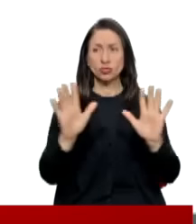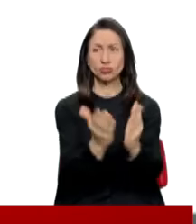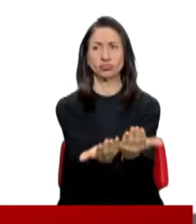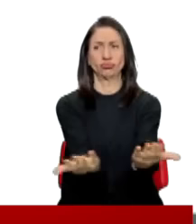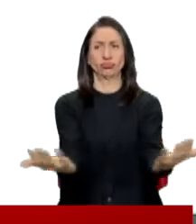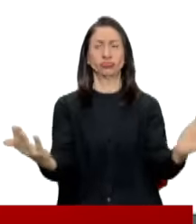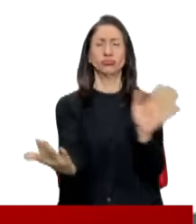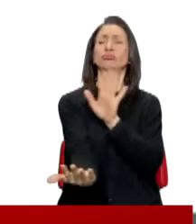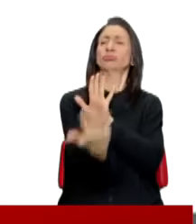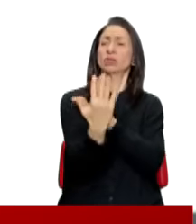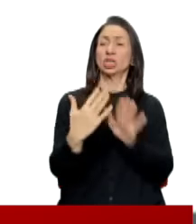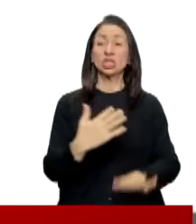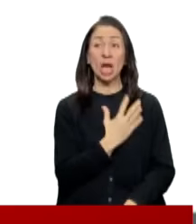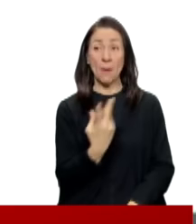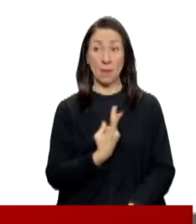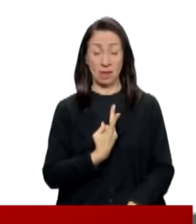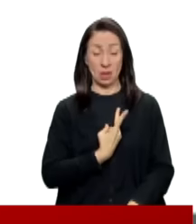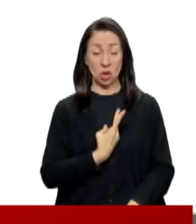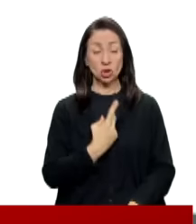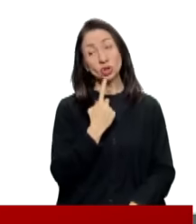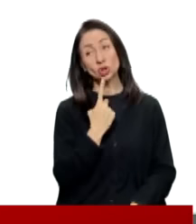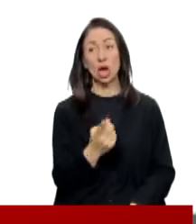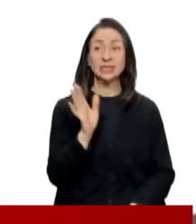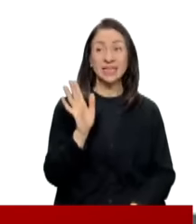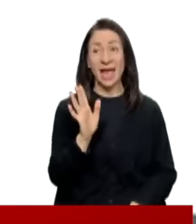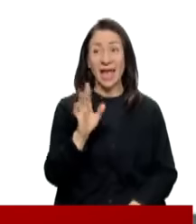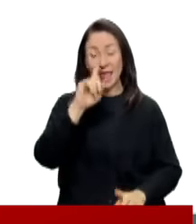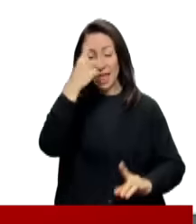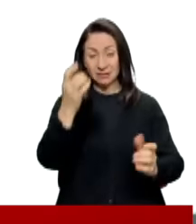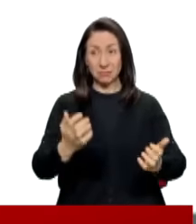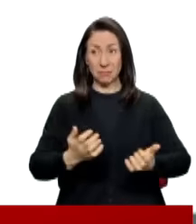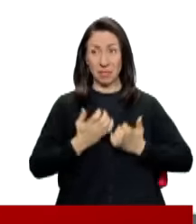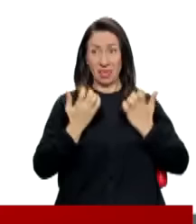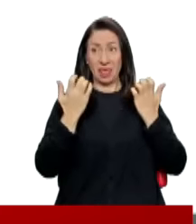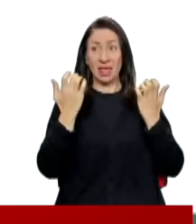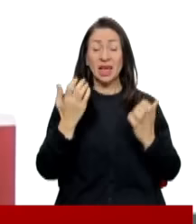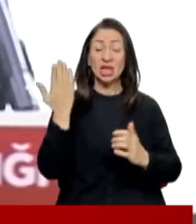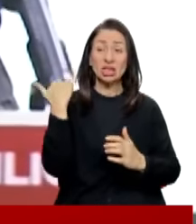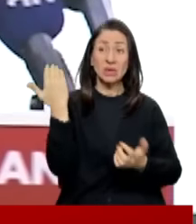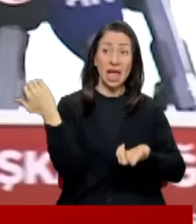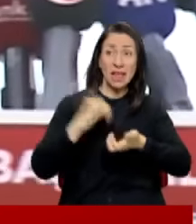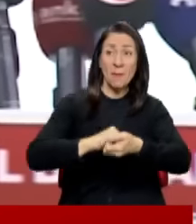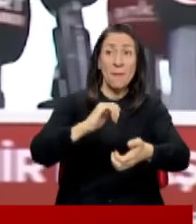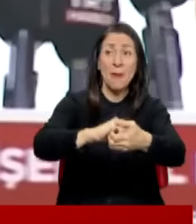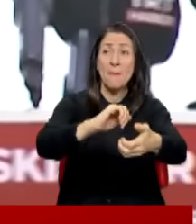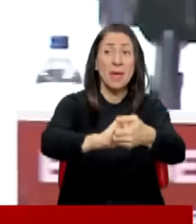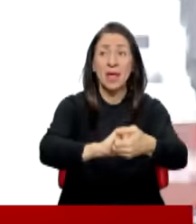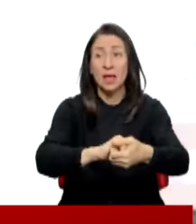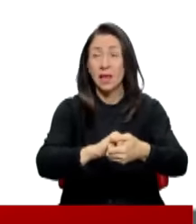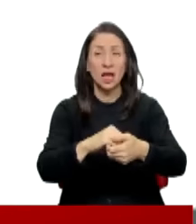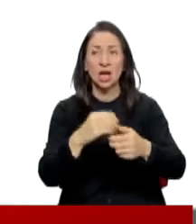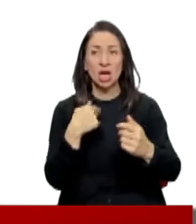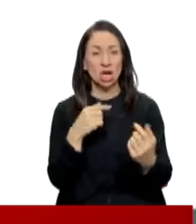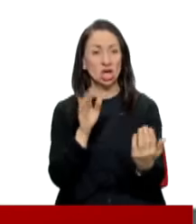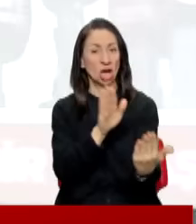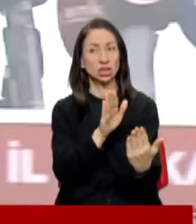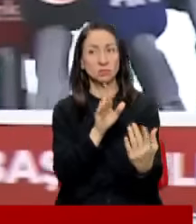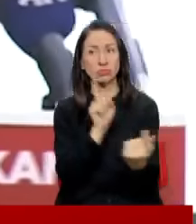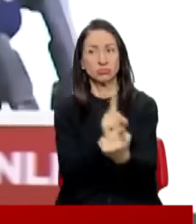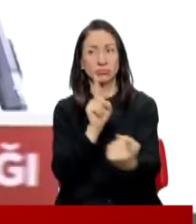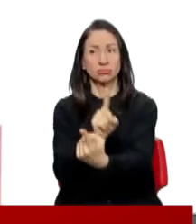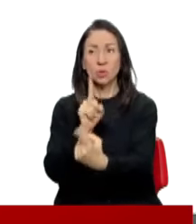kurarak Cumhuriyet Halk Partisi'nin sözde yalnız bırakarak, geçmişte ittifak yaptıklarımızı karşımıza